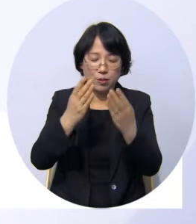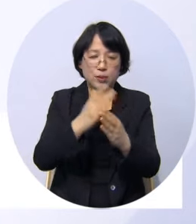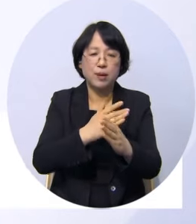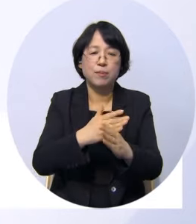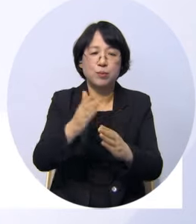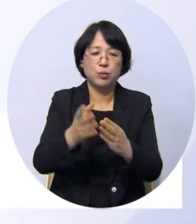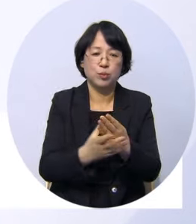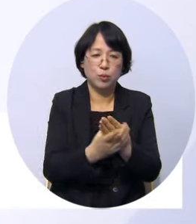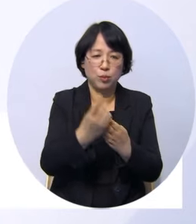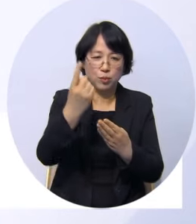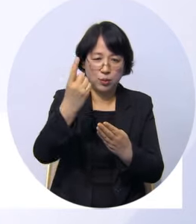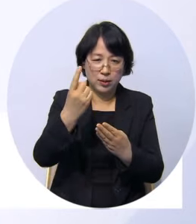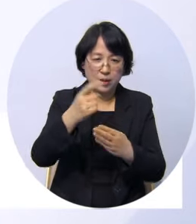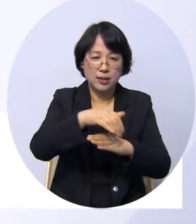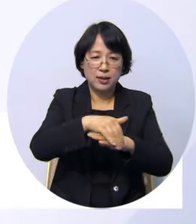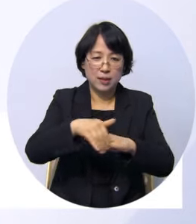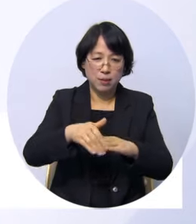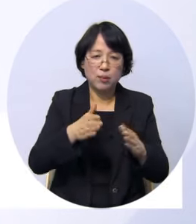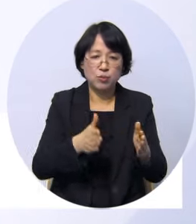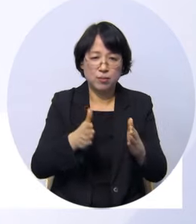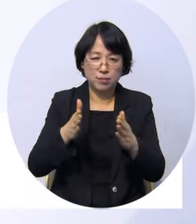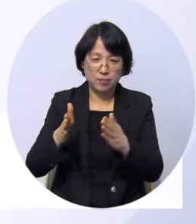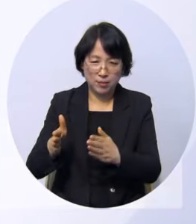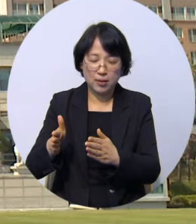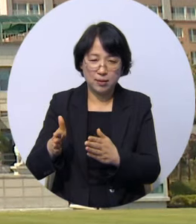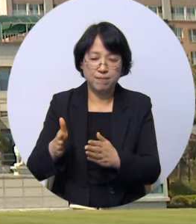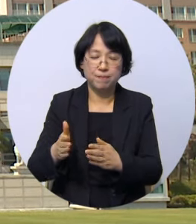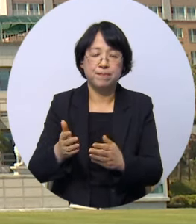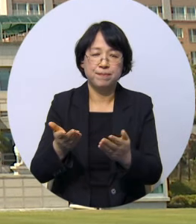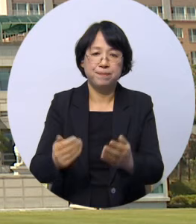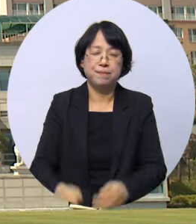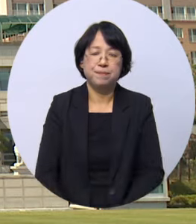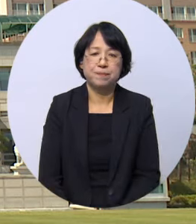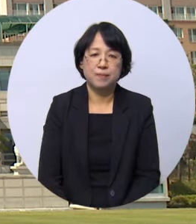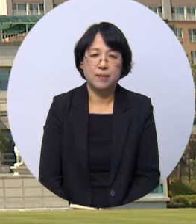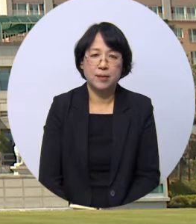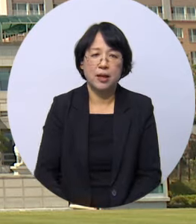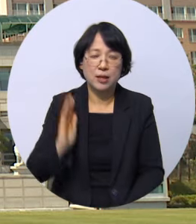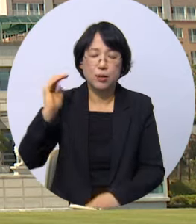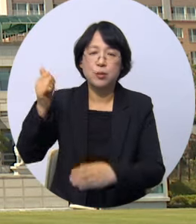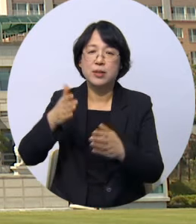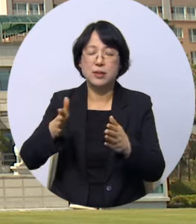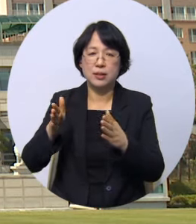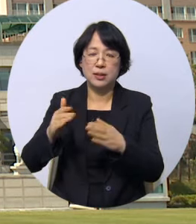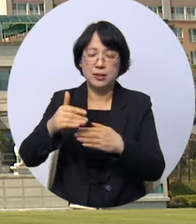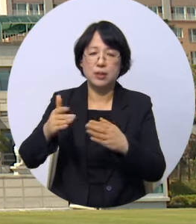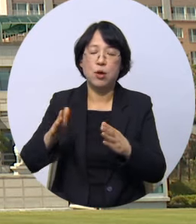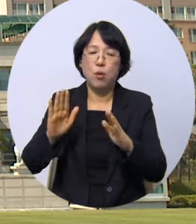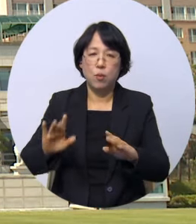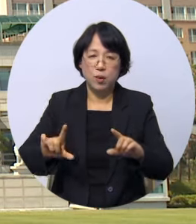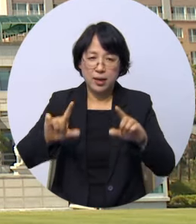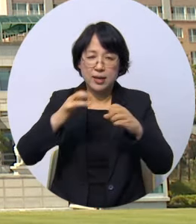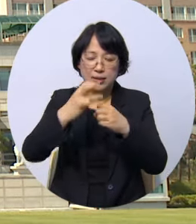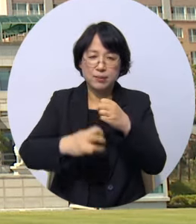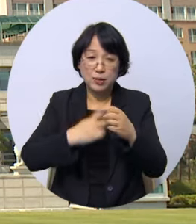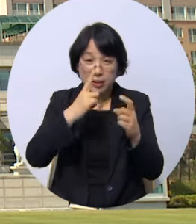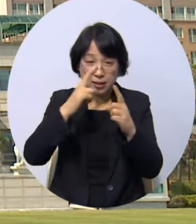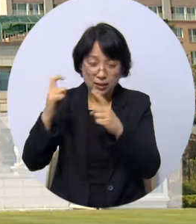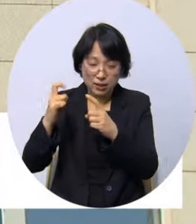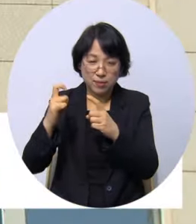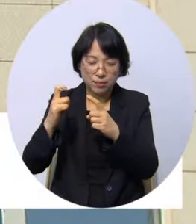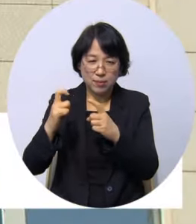마련해 나가겠다는 계획을 보고 드렸습니다 앞서 대통령실은 올해 30주년을 맞은 민족공동체